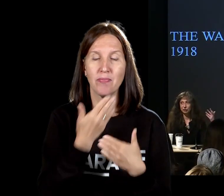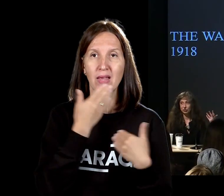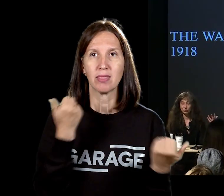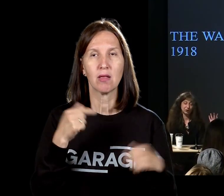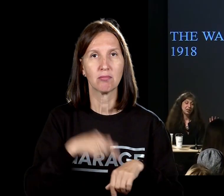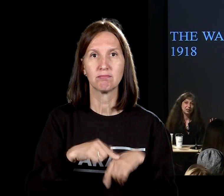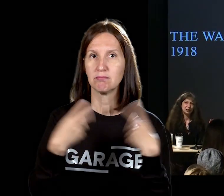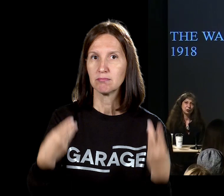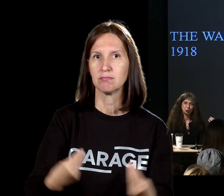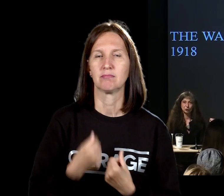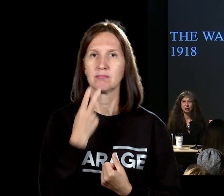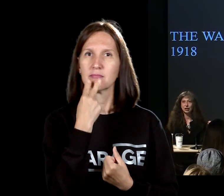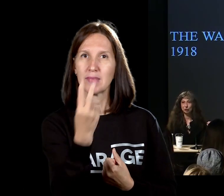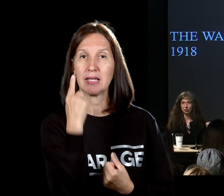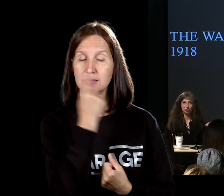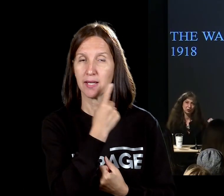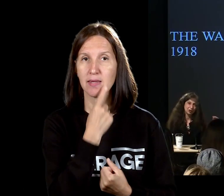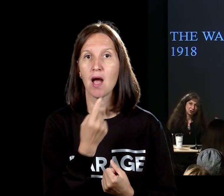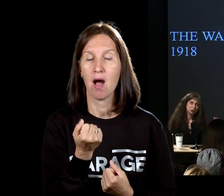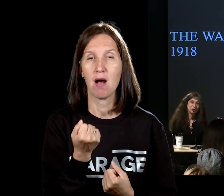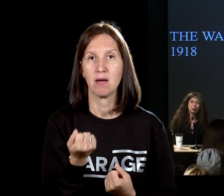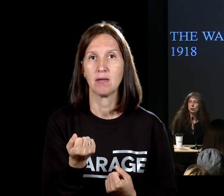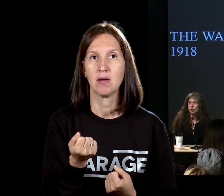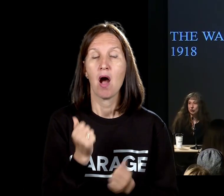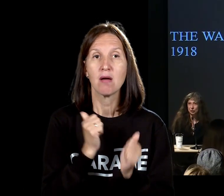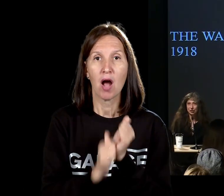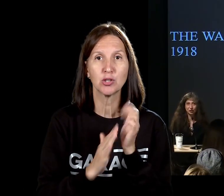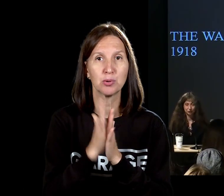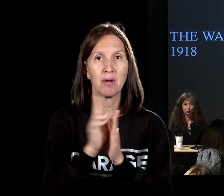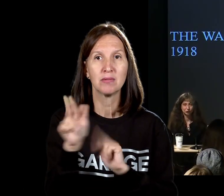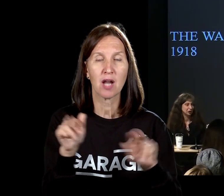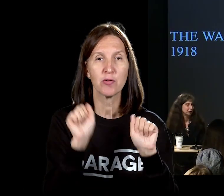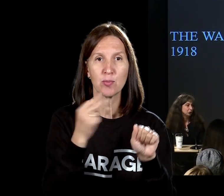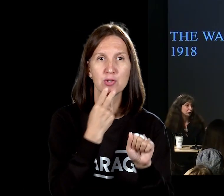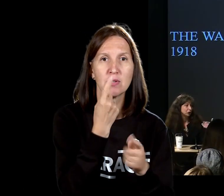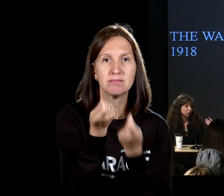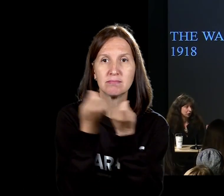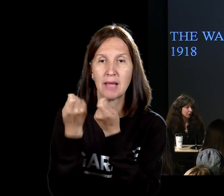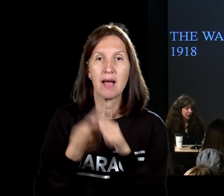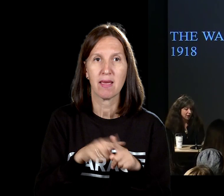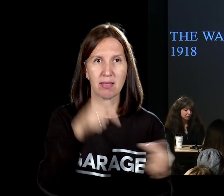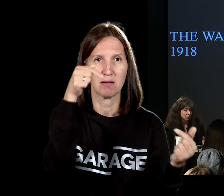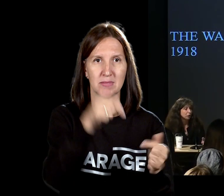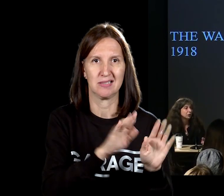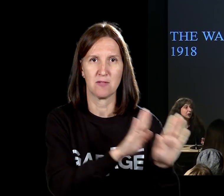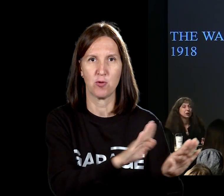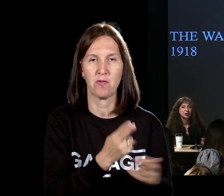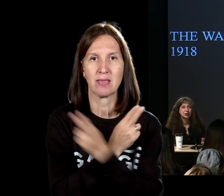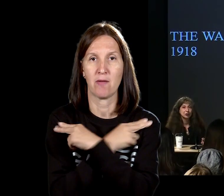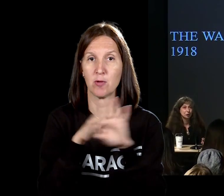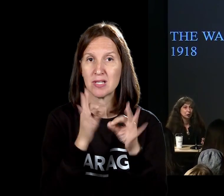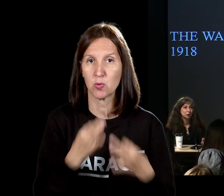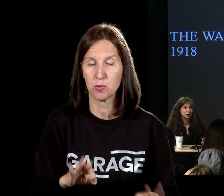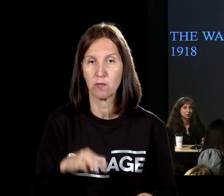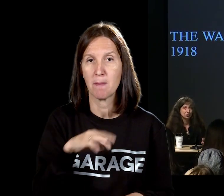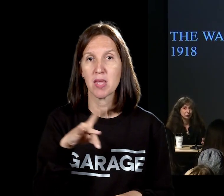не эффект зрения, да, то, что мы знаем о мире, мы каждую травинку можно рассмотреть, это свойство наивного искусства, которое Миро в своих